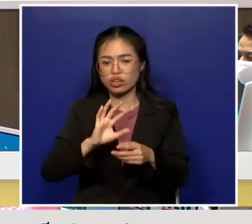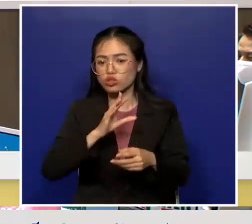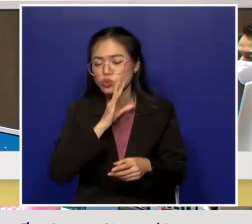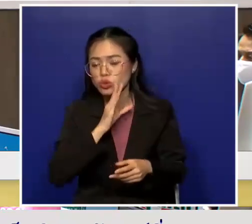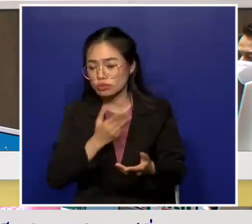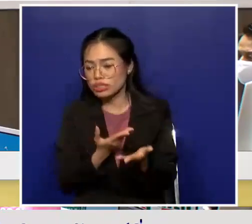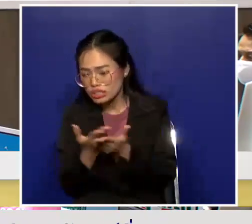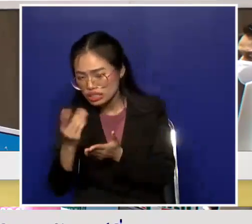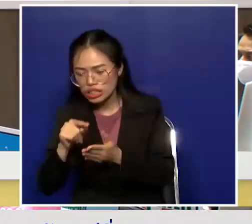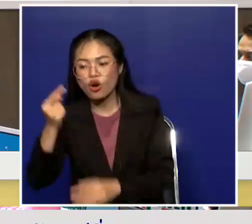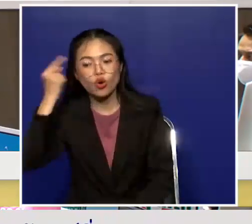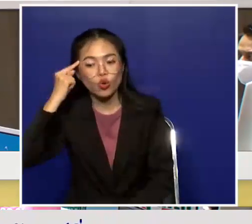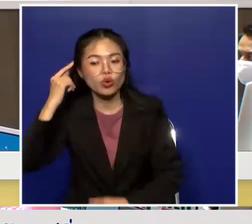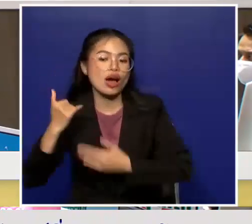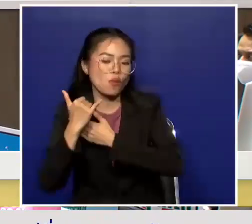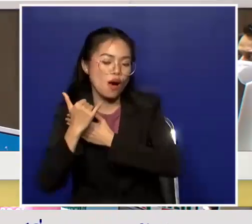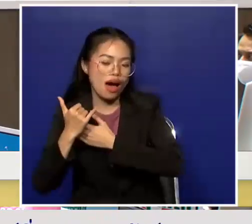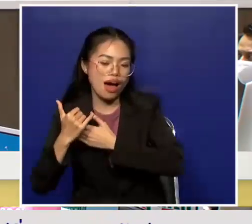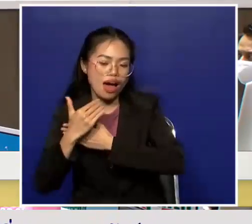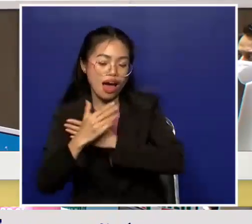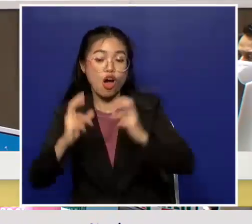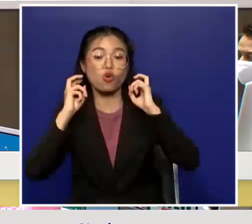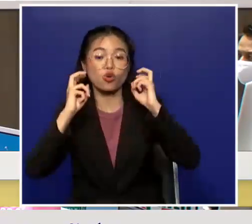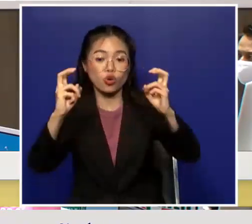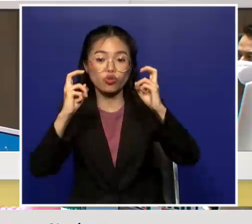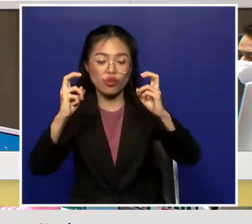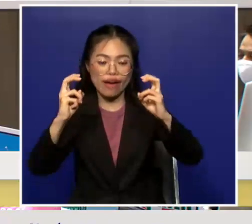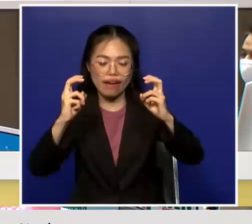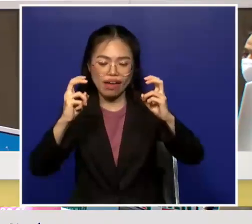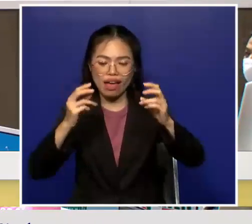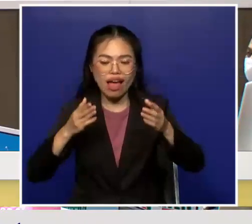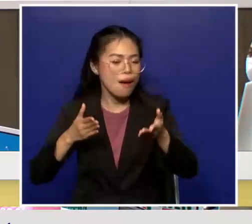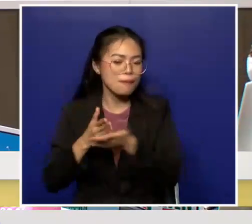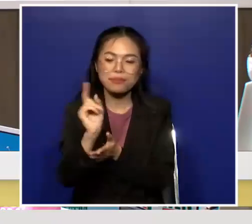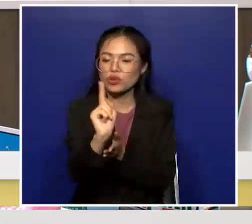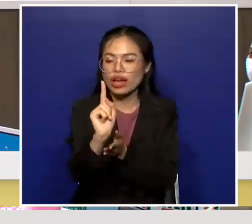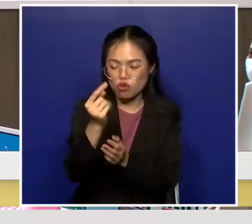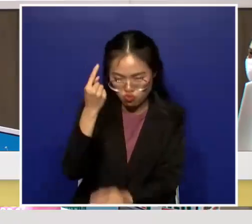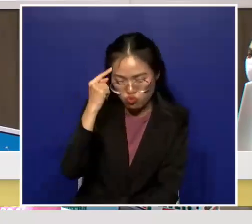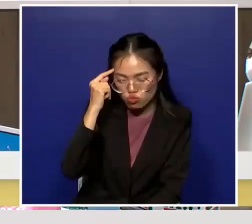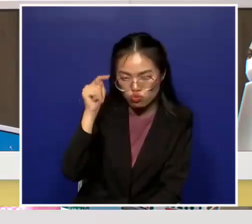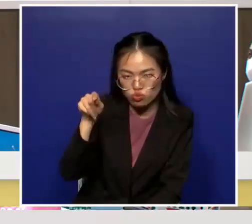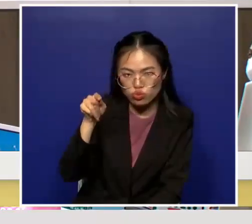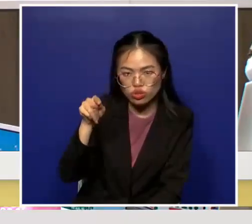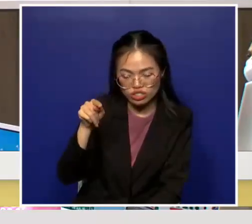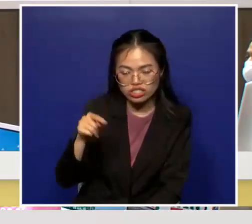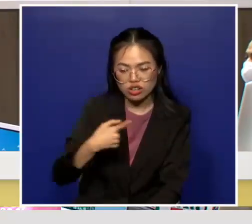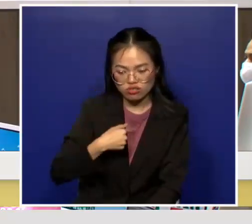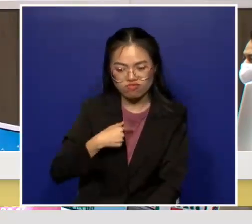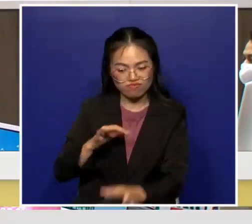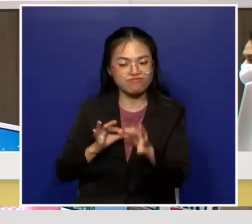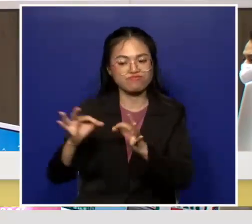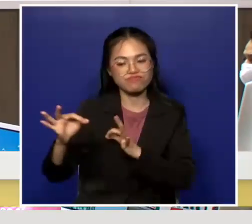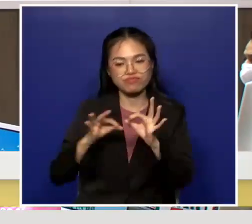ว่ารถไฟฟ้าจะไปทางไหนที่ไหนจะมีการพัฒนาเขาไปซื้อดักหน้าหมดเลยเดี๋ยวผมจะแฉว่าลายนี้เข